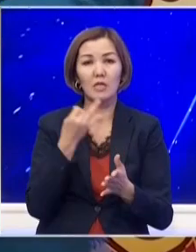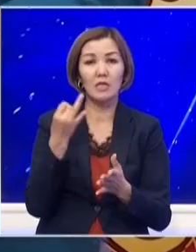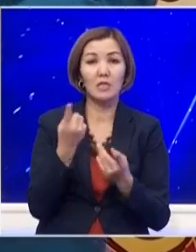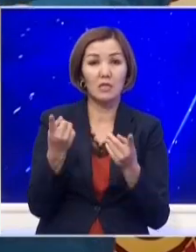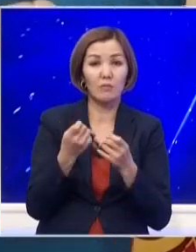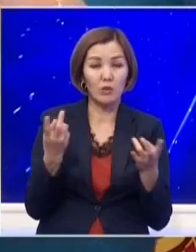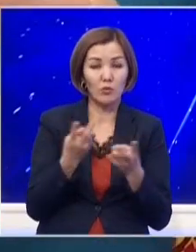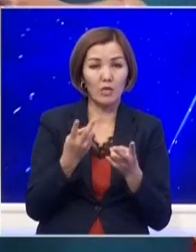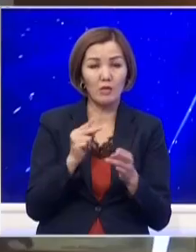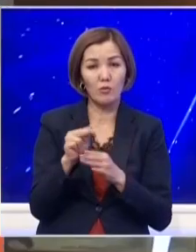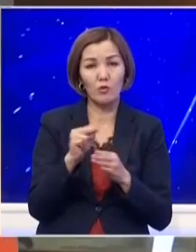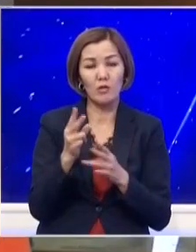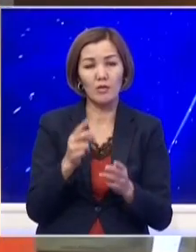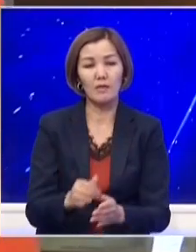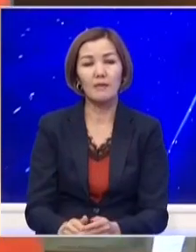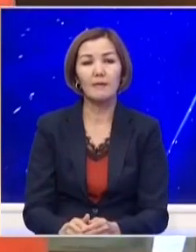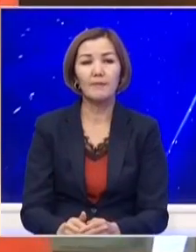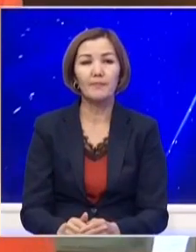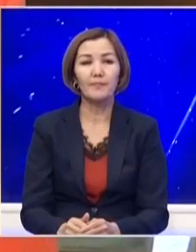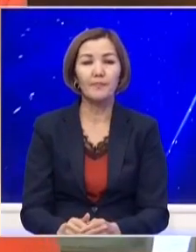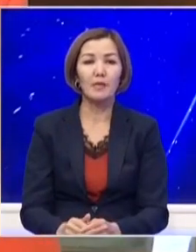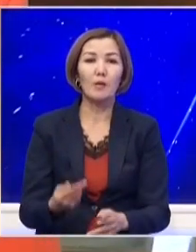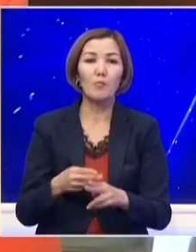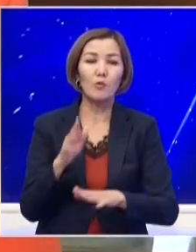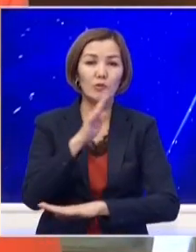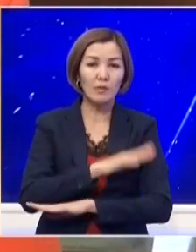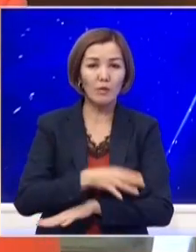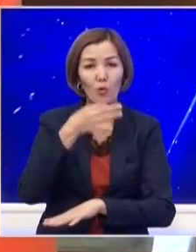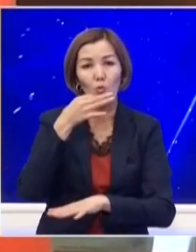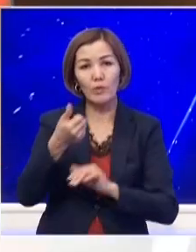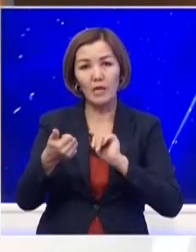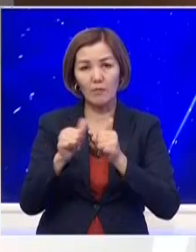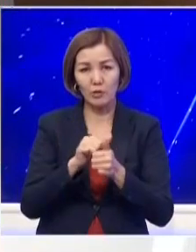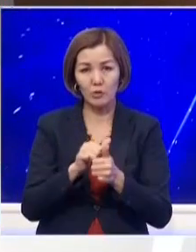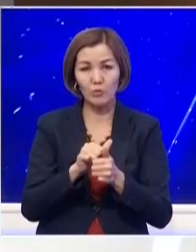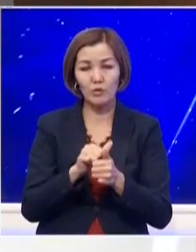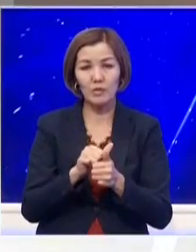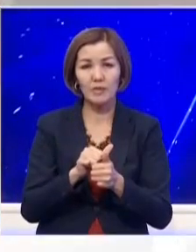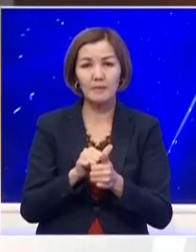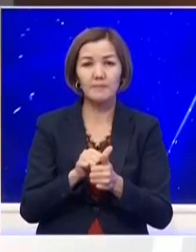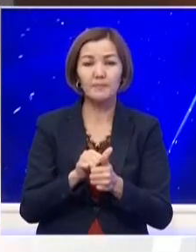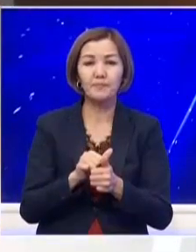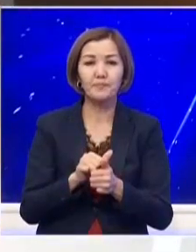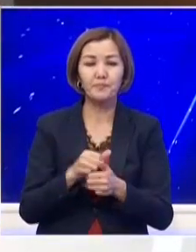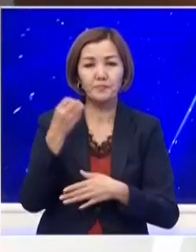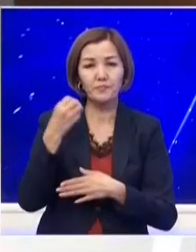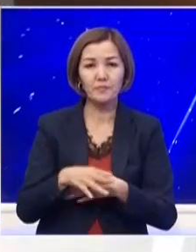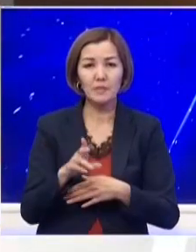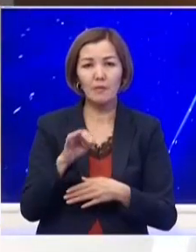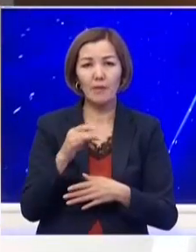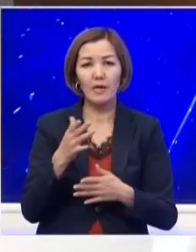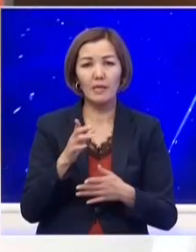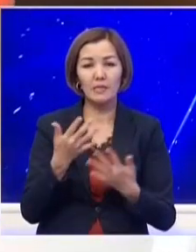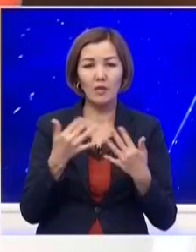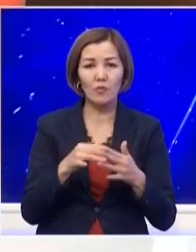да меңгертілді. Және бұл семинарымыз біздің тәжірибе алмасу мақсатында ұйымдастырылып отыр. Аудан орталығында Бақанас ауылында